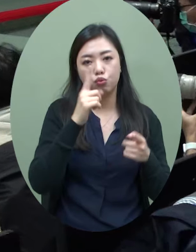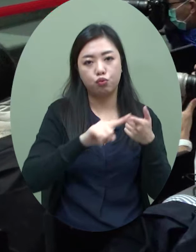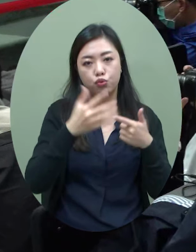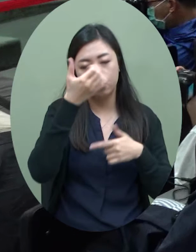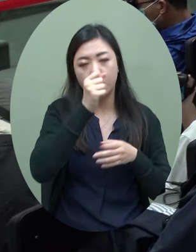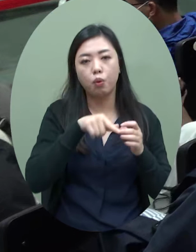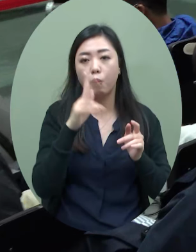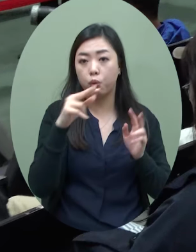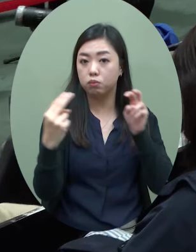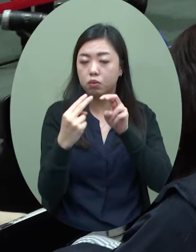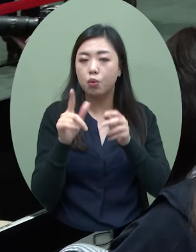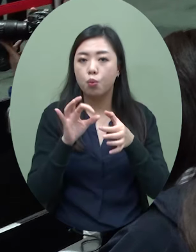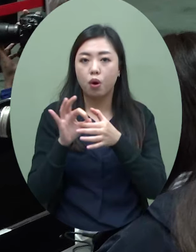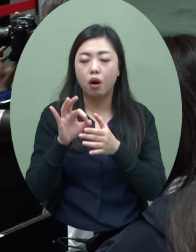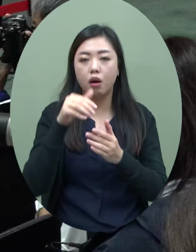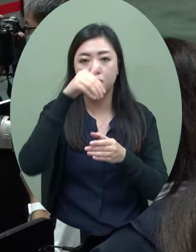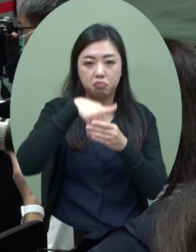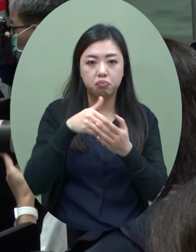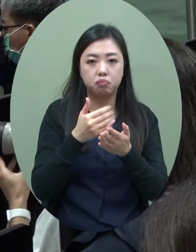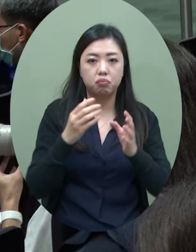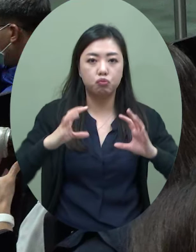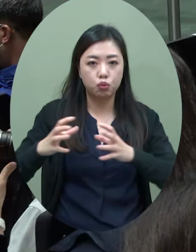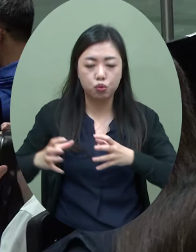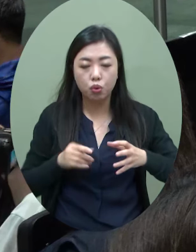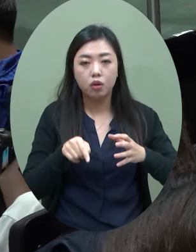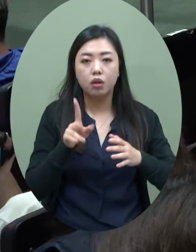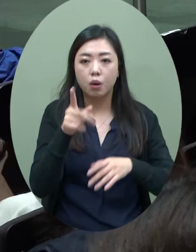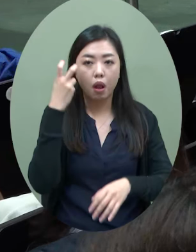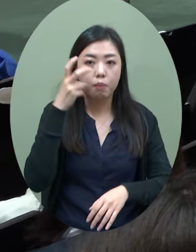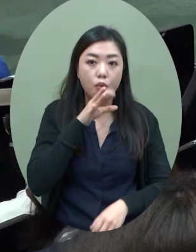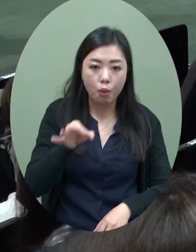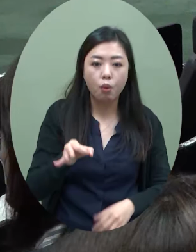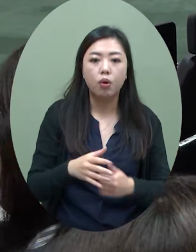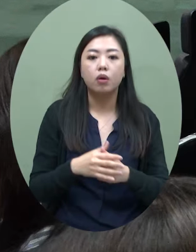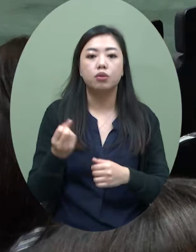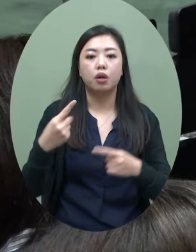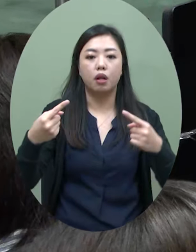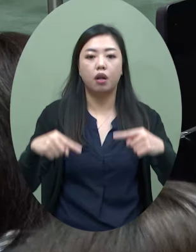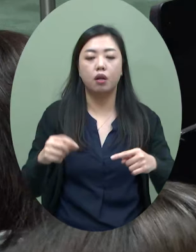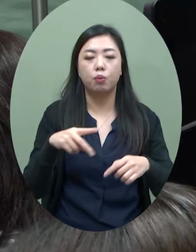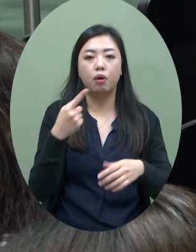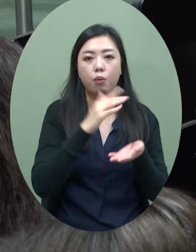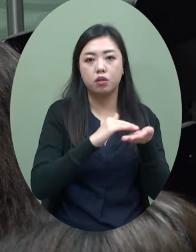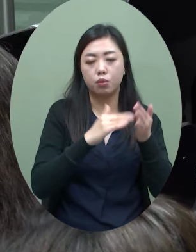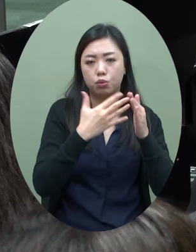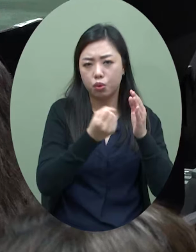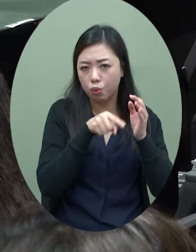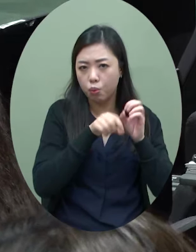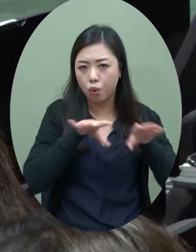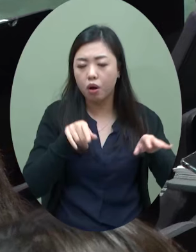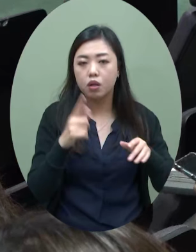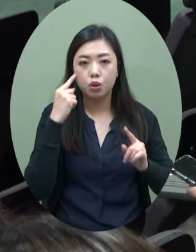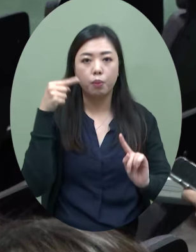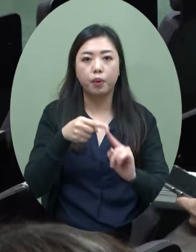格審查委員會啦、立法會各界嘅組成比例啦，其實自己有冇一個諗法咧？咁另外咧，曾國衛局長話咧，暫時目標仍然係